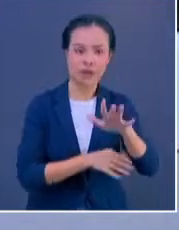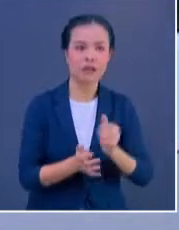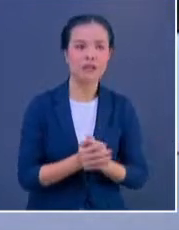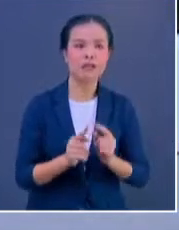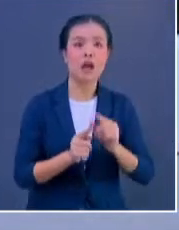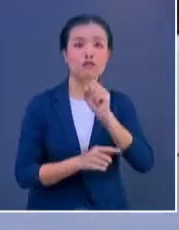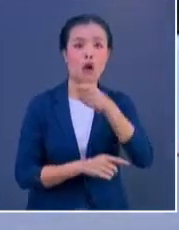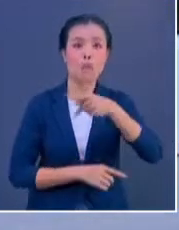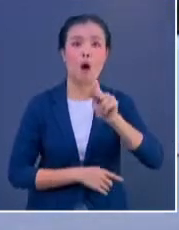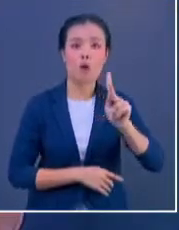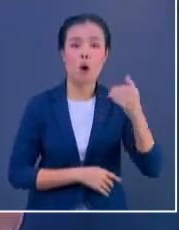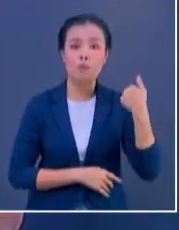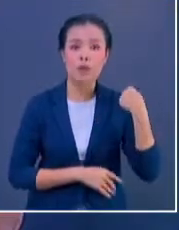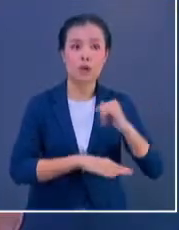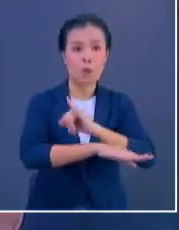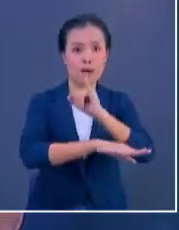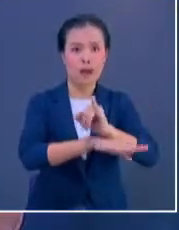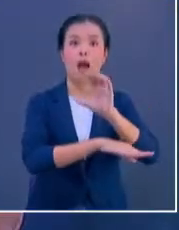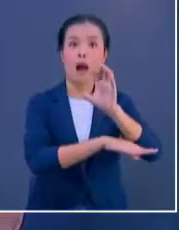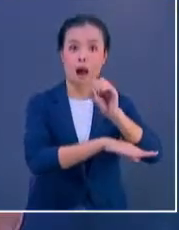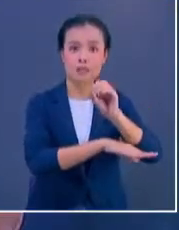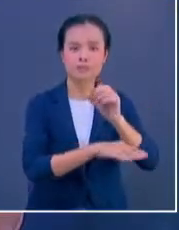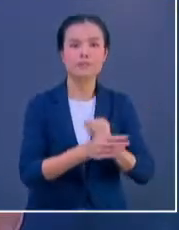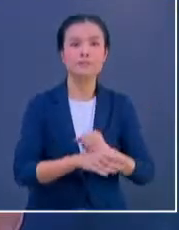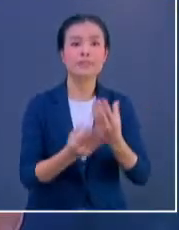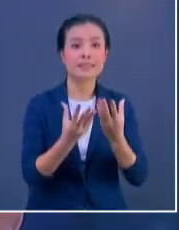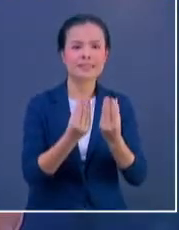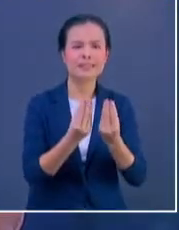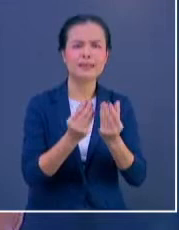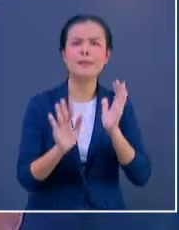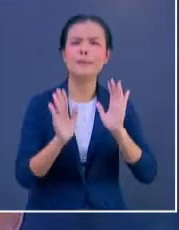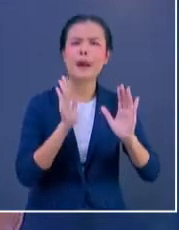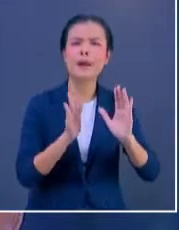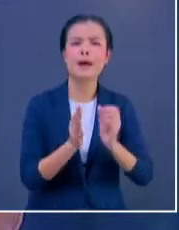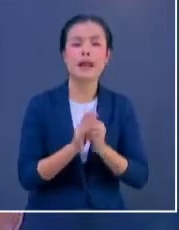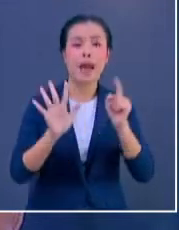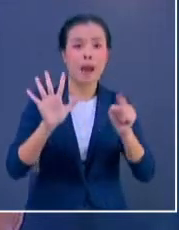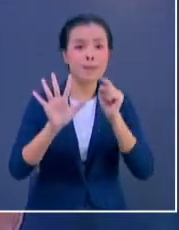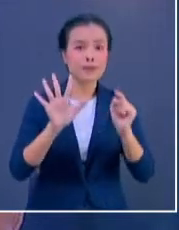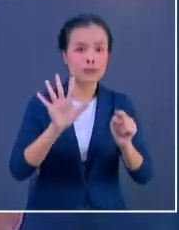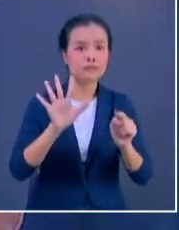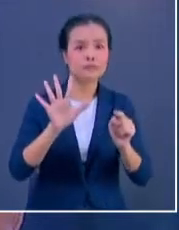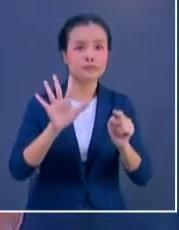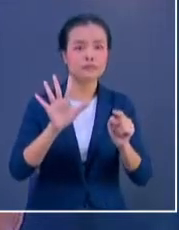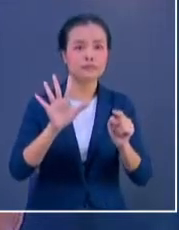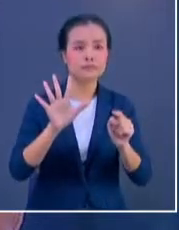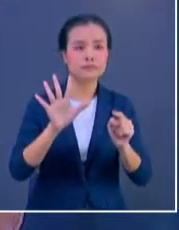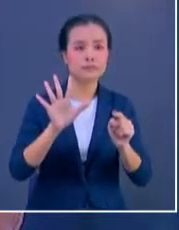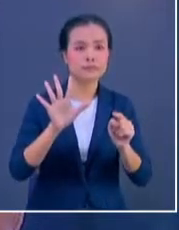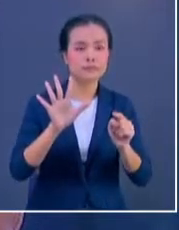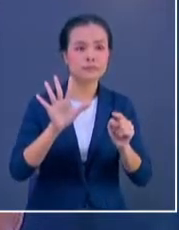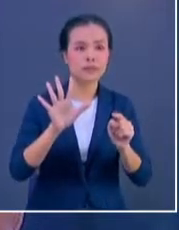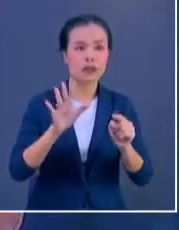ามีที่สปก.อยู่แล้วเนี่ยสมมติถ้า50ไร่เนี่ยเราเอาที่ดินประมาณสัก5% ของ50ไร่เนี่ยครับเกินกว่านี้เนี่ย